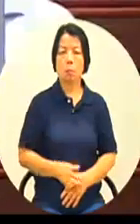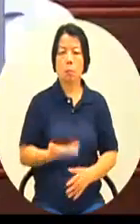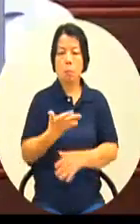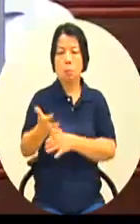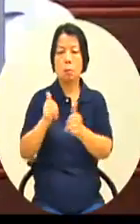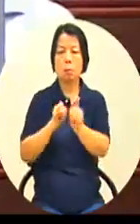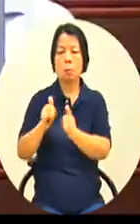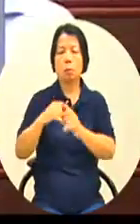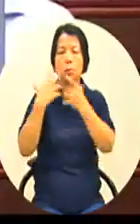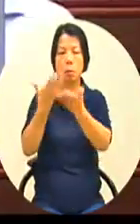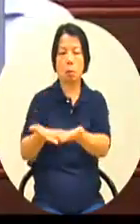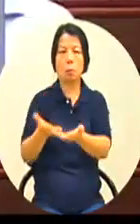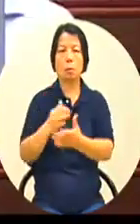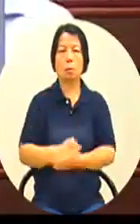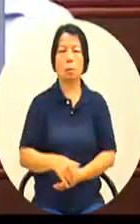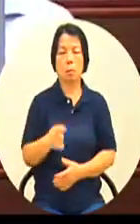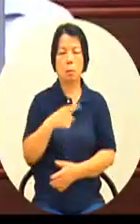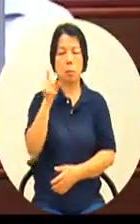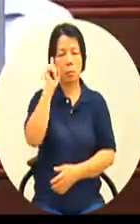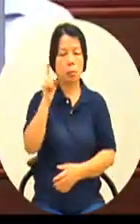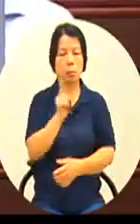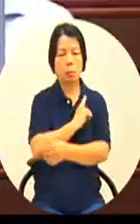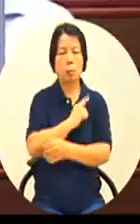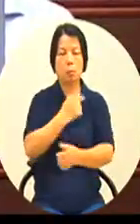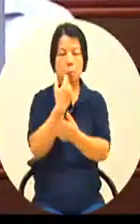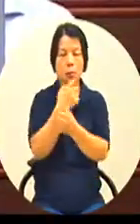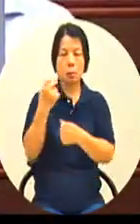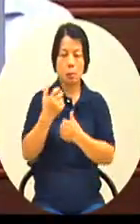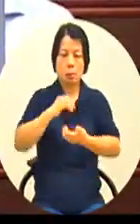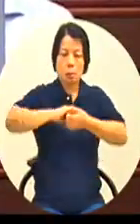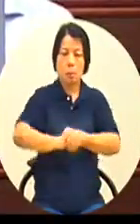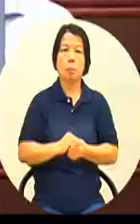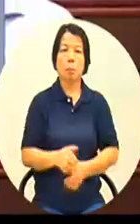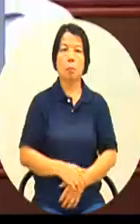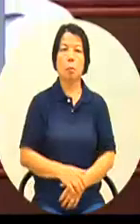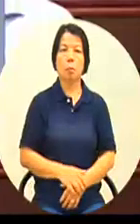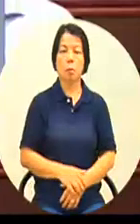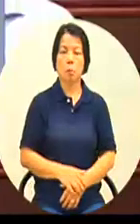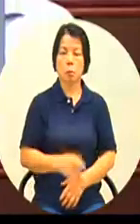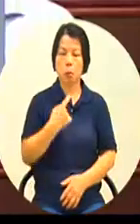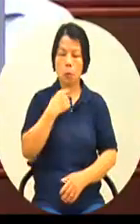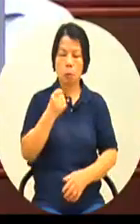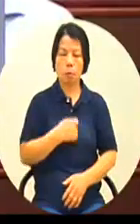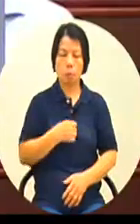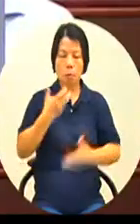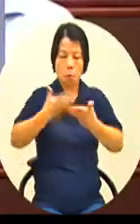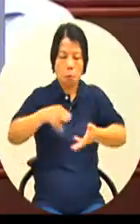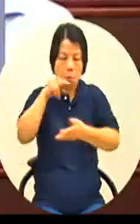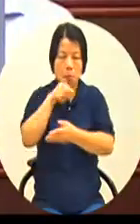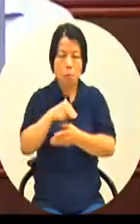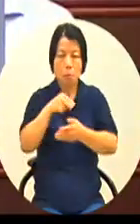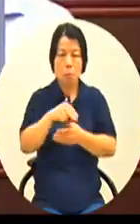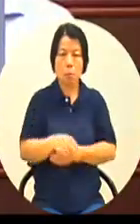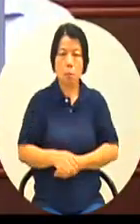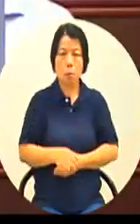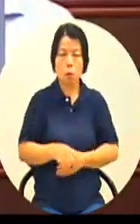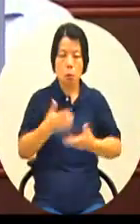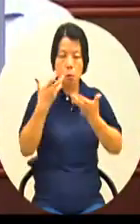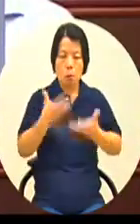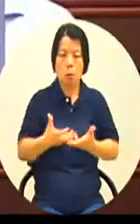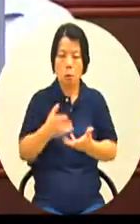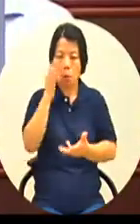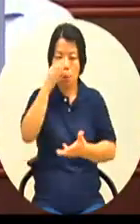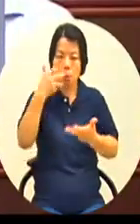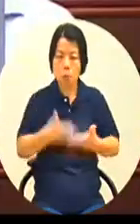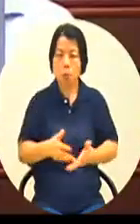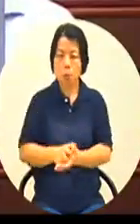民自己来思考。来决定，那所以我们非常看重公民参与，公民的这个提案跟公民参与这个部